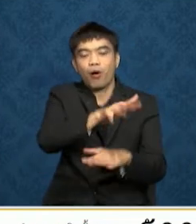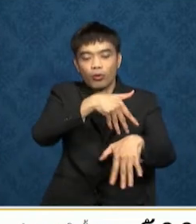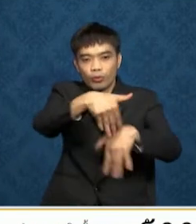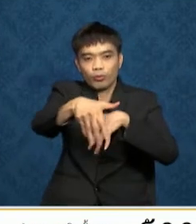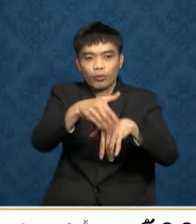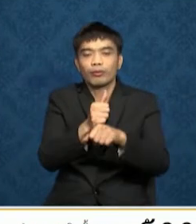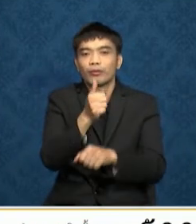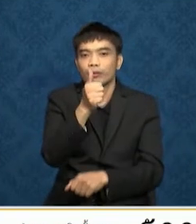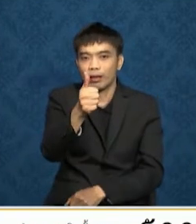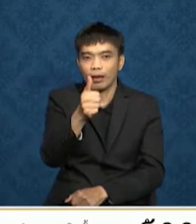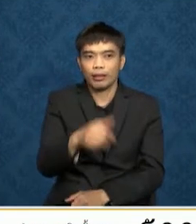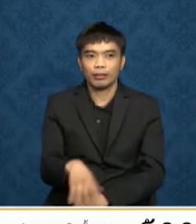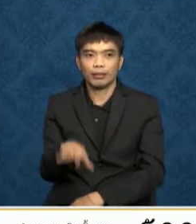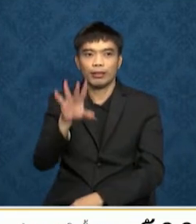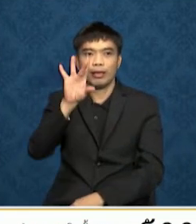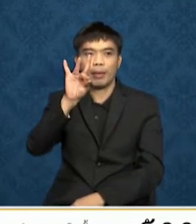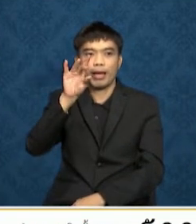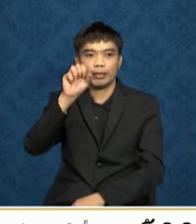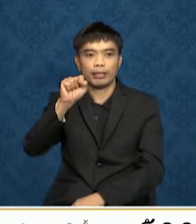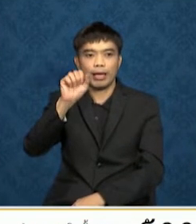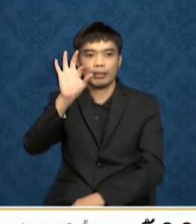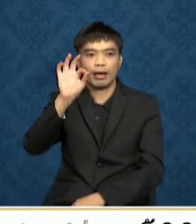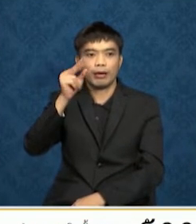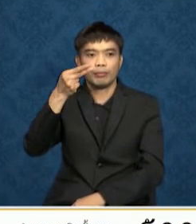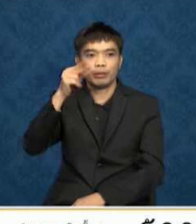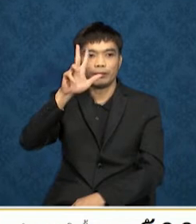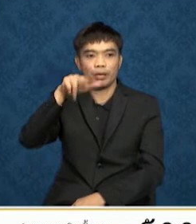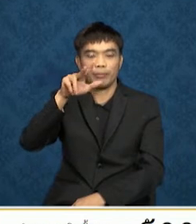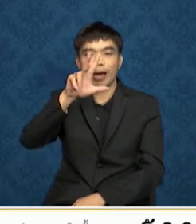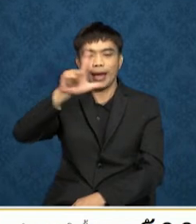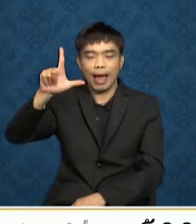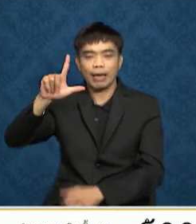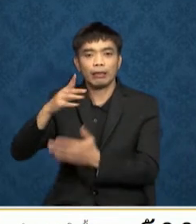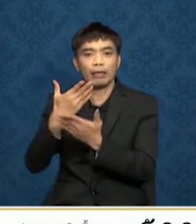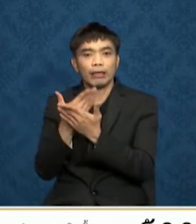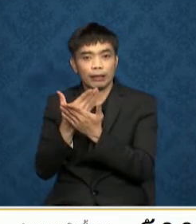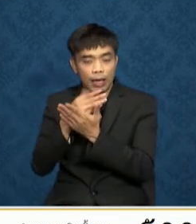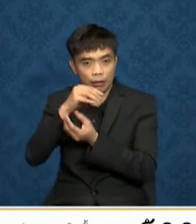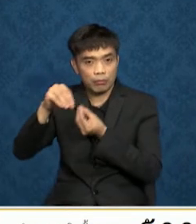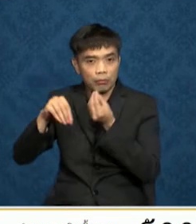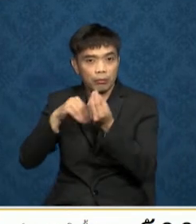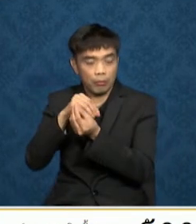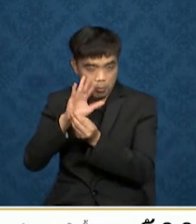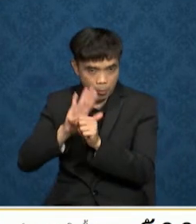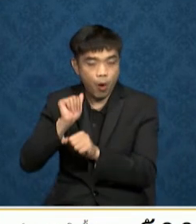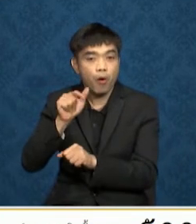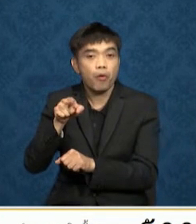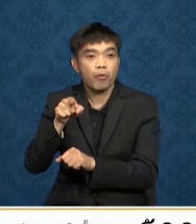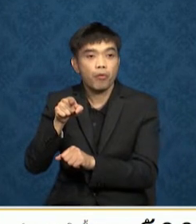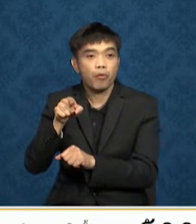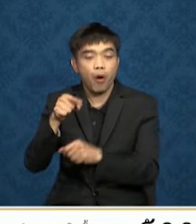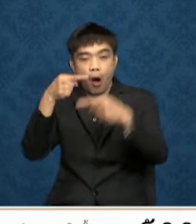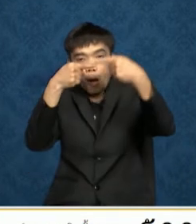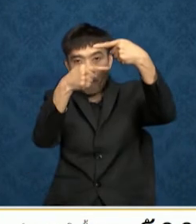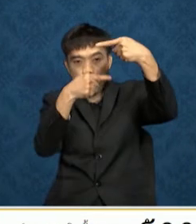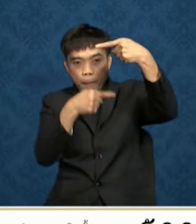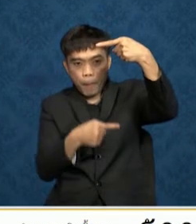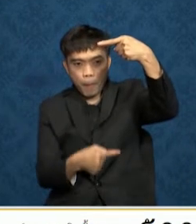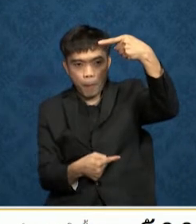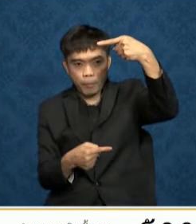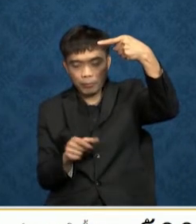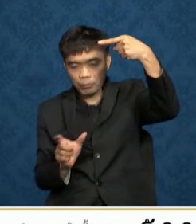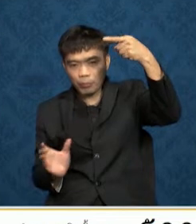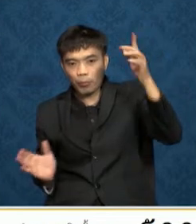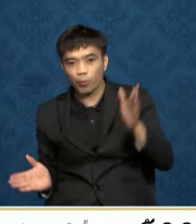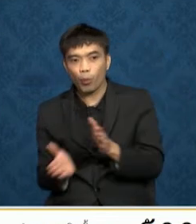แล้วตัวเลข 839พันล้านเนี่ยมันจะเพียงพอเลยครับโดยเฉพาะองค์การาจังหวัดครับรัฐจัด